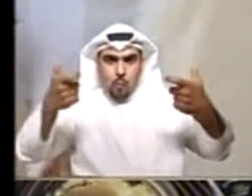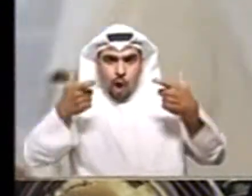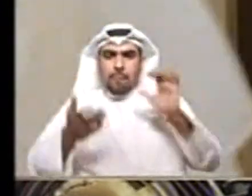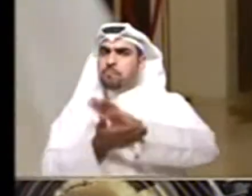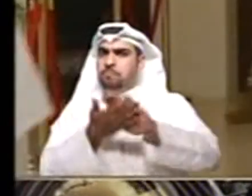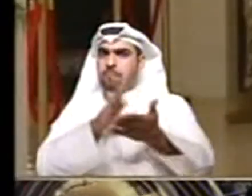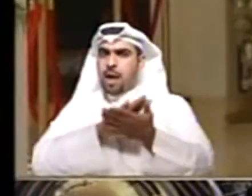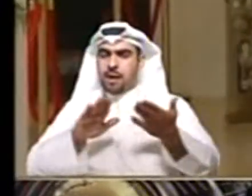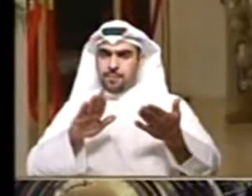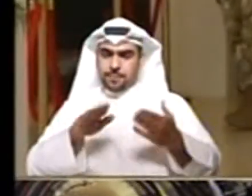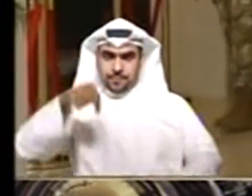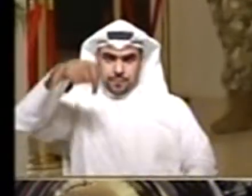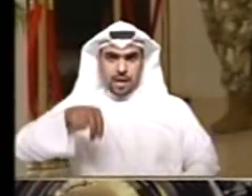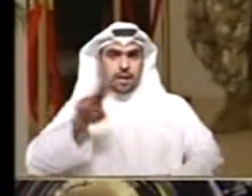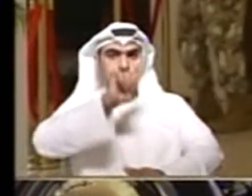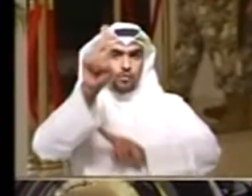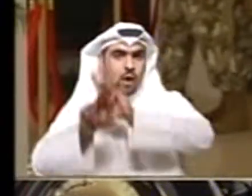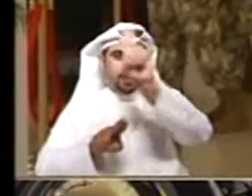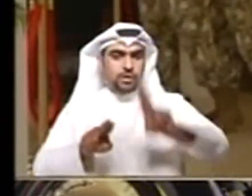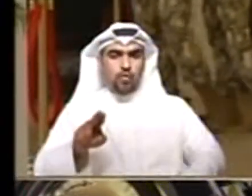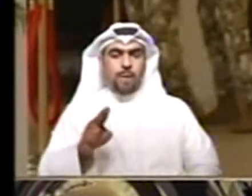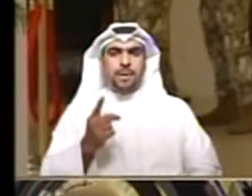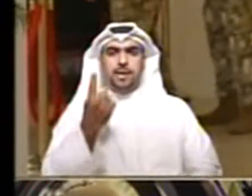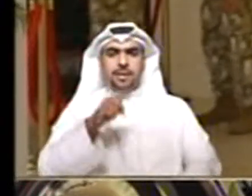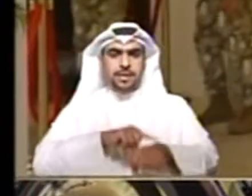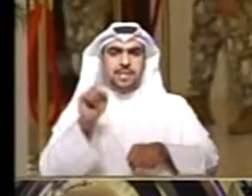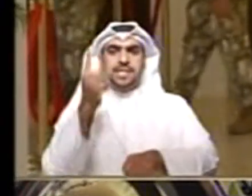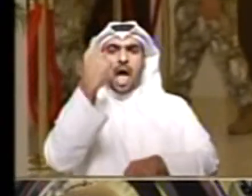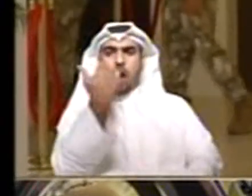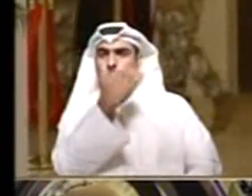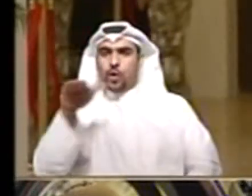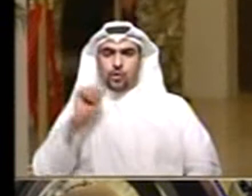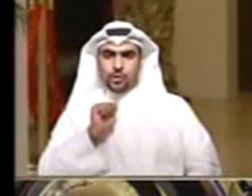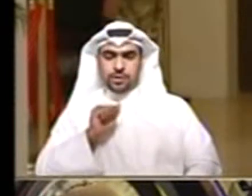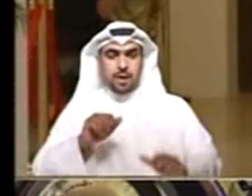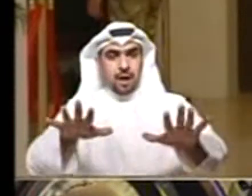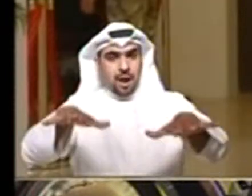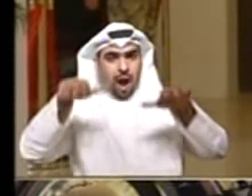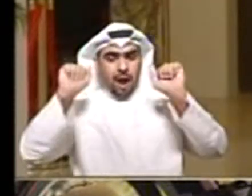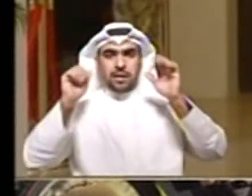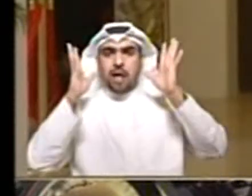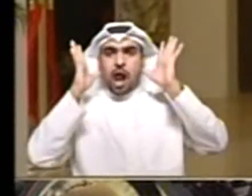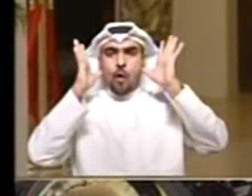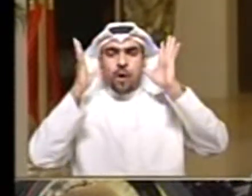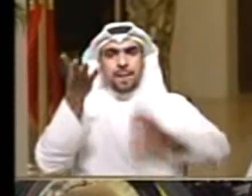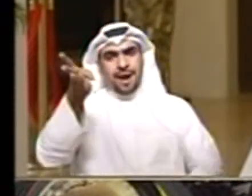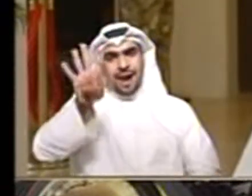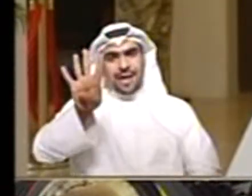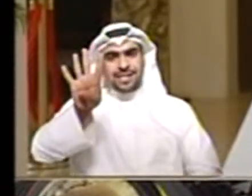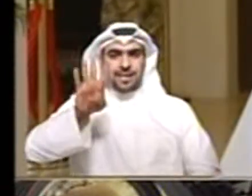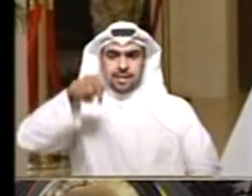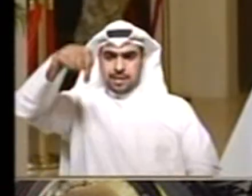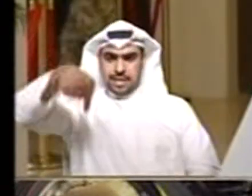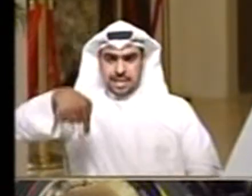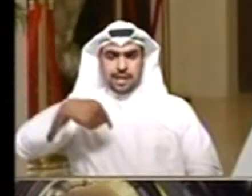بعد ذلك خلال ساعة ونص، وبعد ذلك رفع رئيس مجلس الأمة الجلسة لأداء صلاة العصر. والآن نحن الآن في هذا الوقت